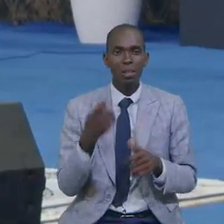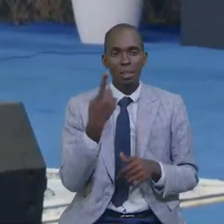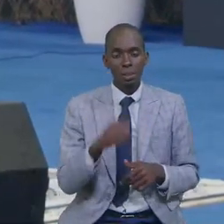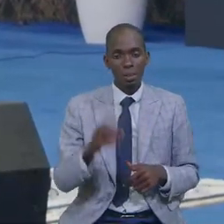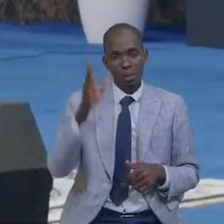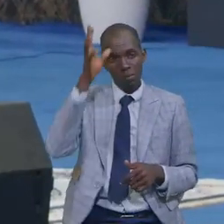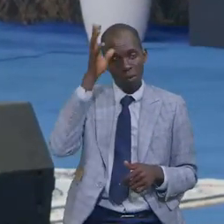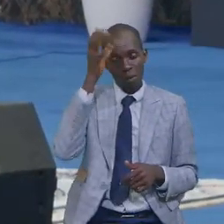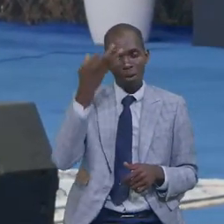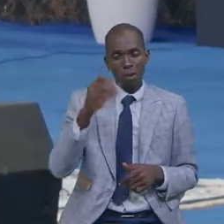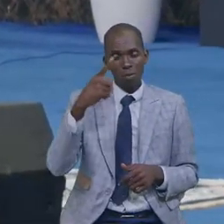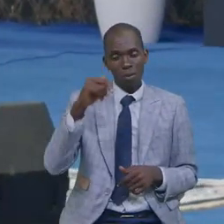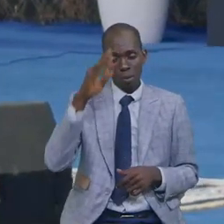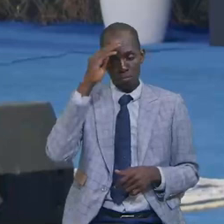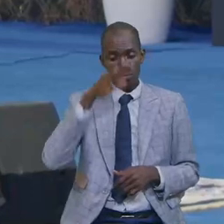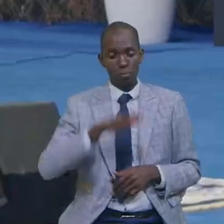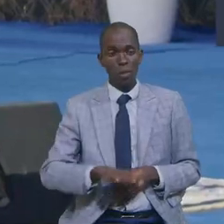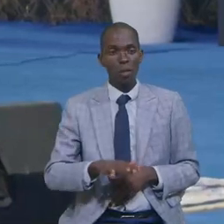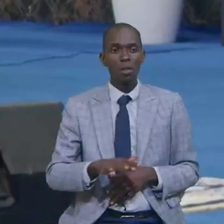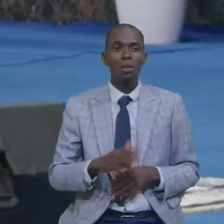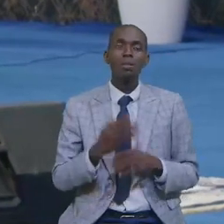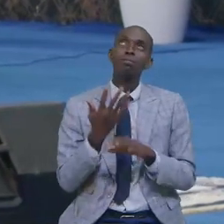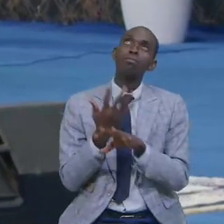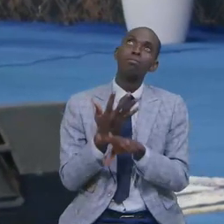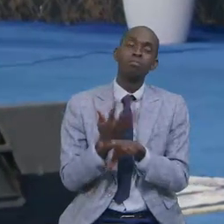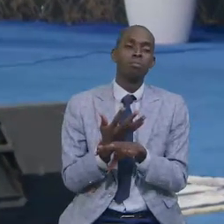le père de l'enfant s'écria